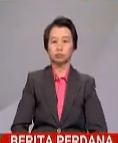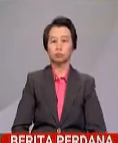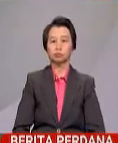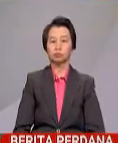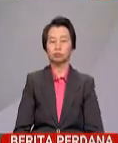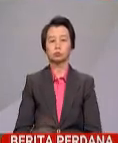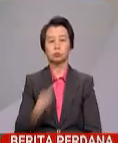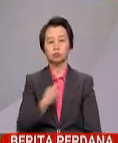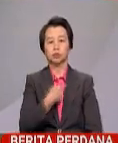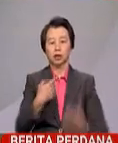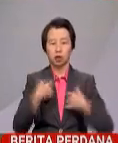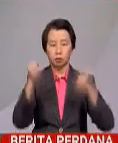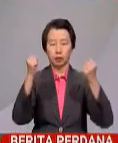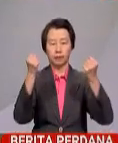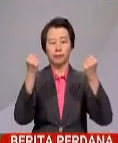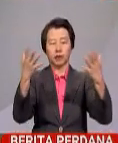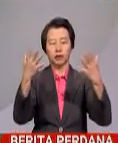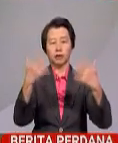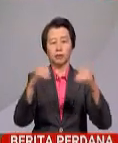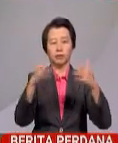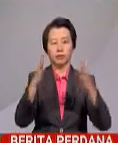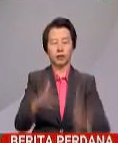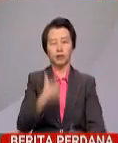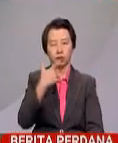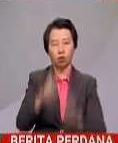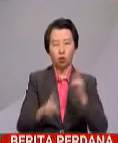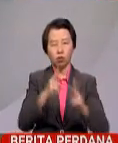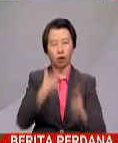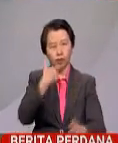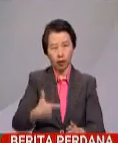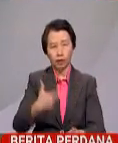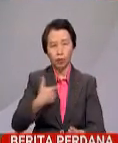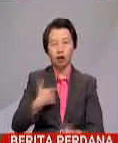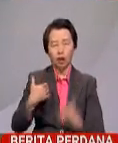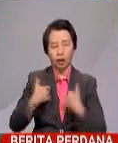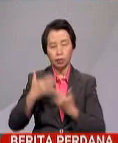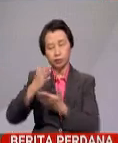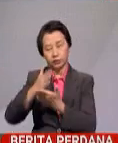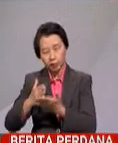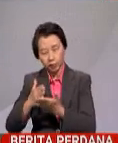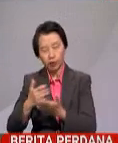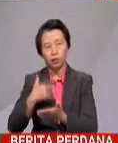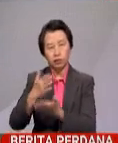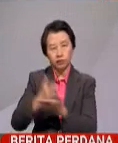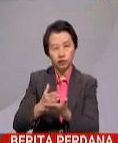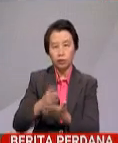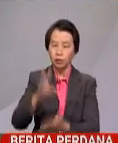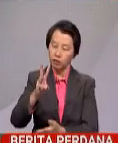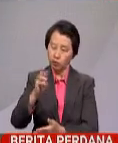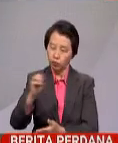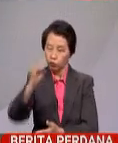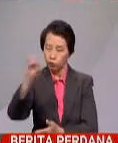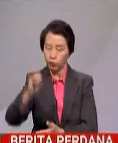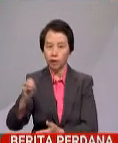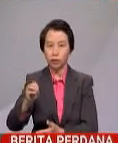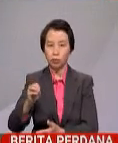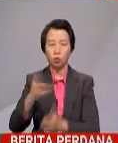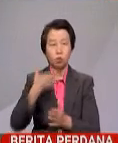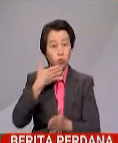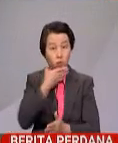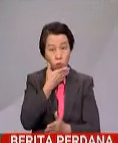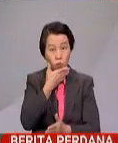Kita ada ramai pemain senior dan kita ada setengah-setengah lah. Saya rasa kita ada 60% youngsters